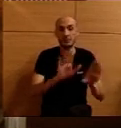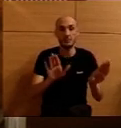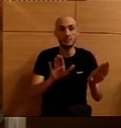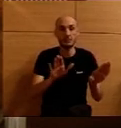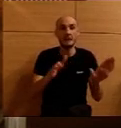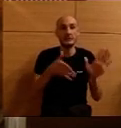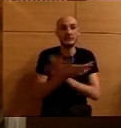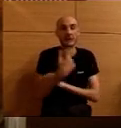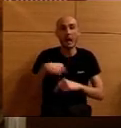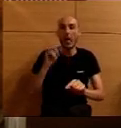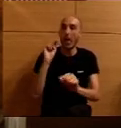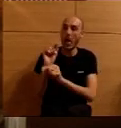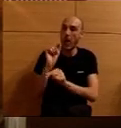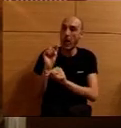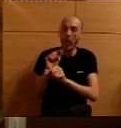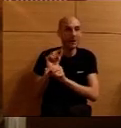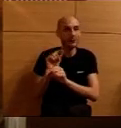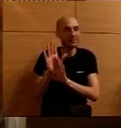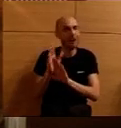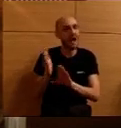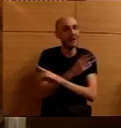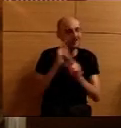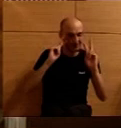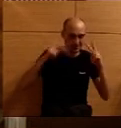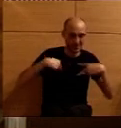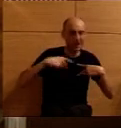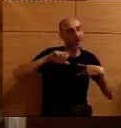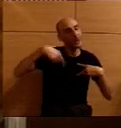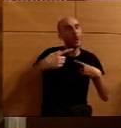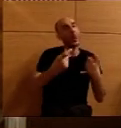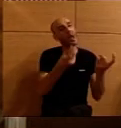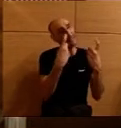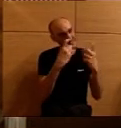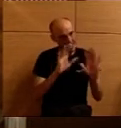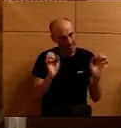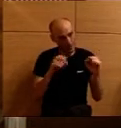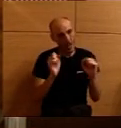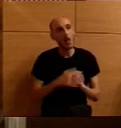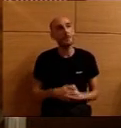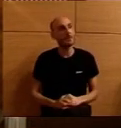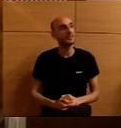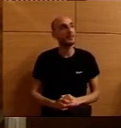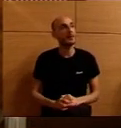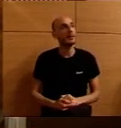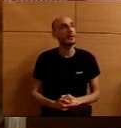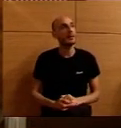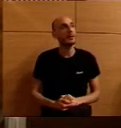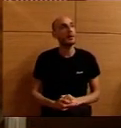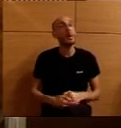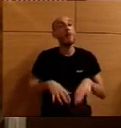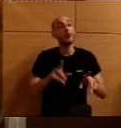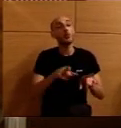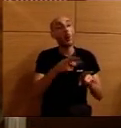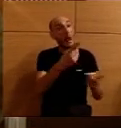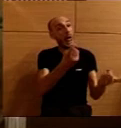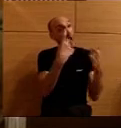antes de criticar els altres. I després me dona lliçons. però en recordes que si vostè dona lliçons, altres també n'hi